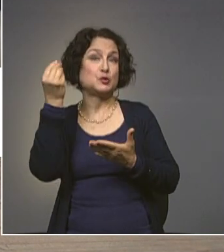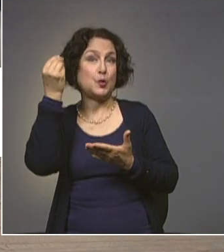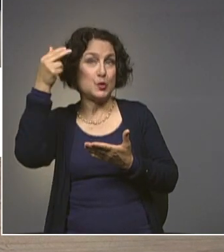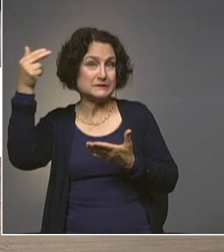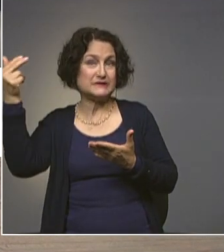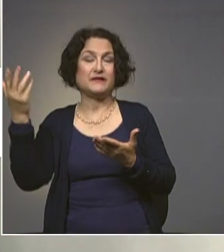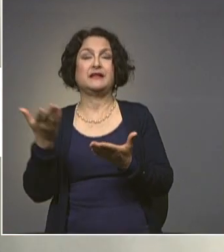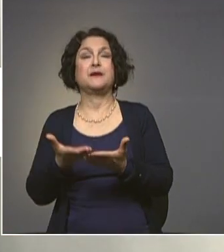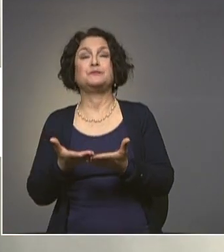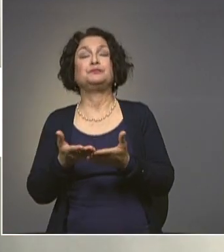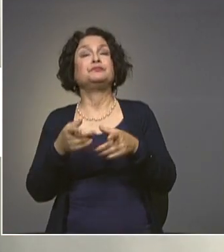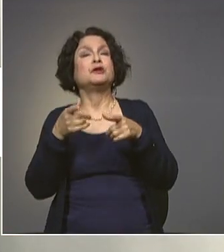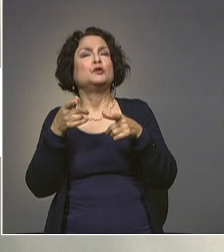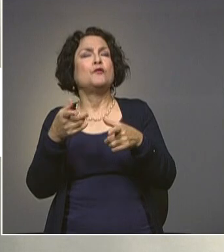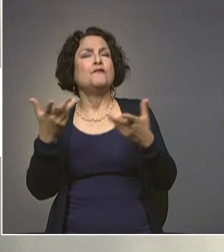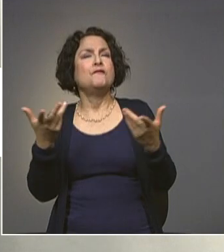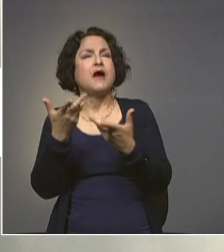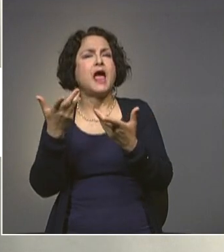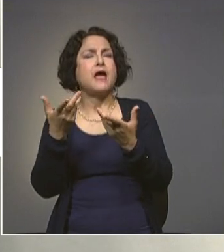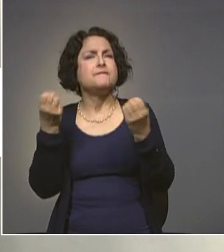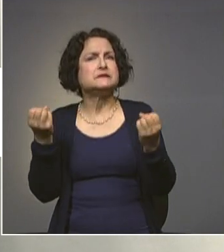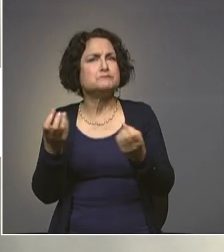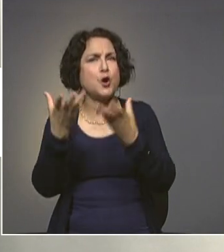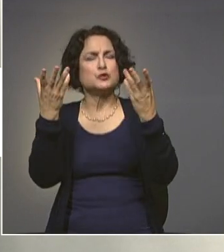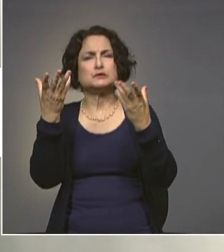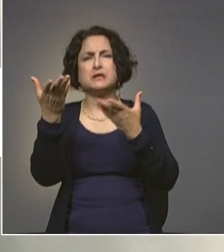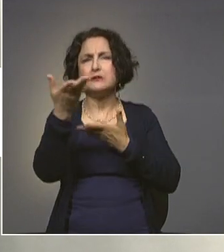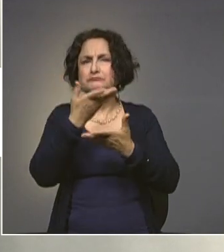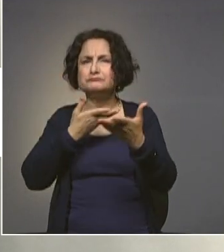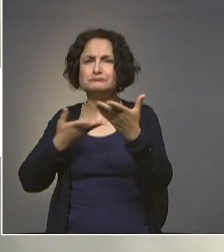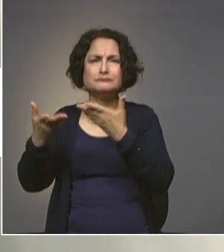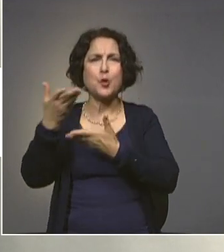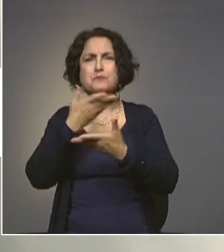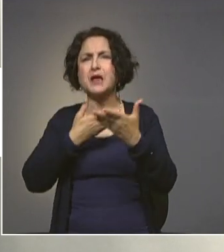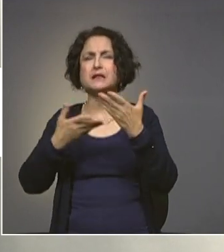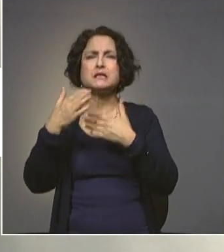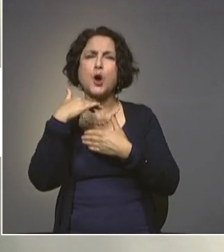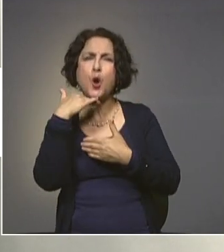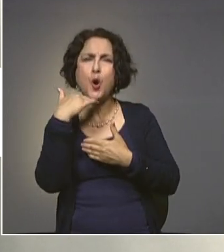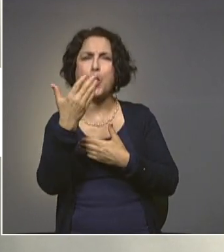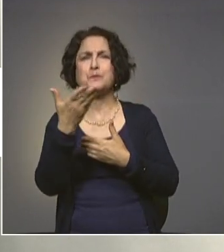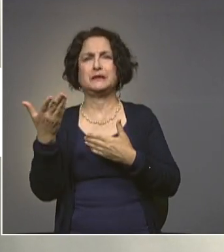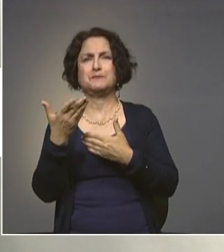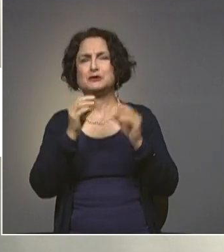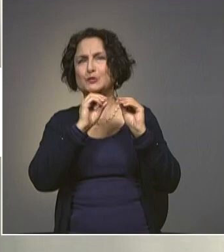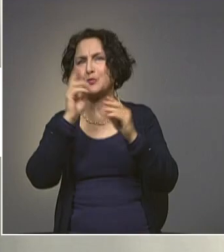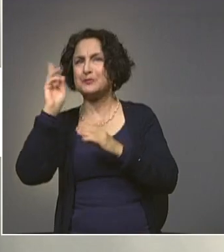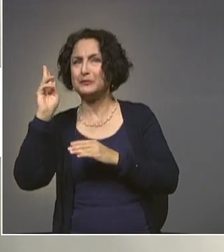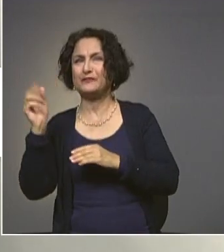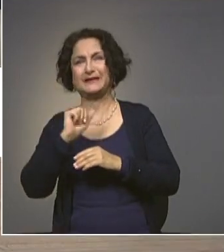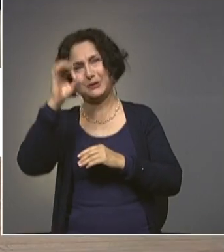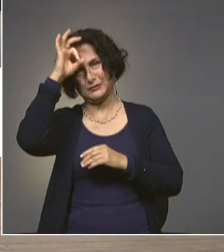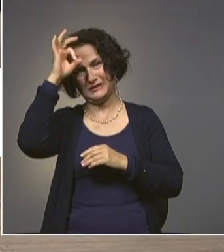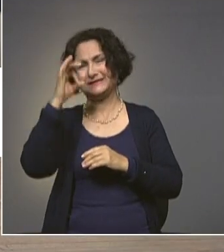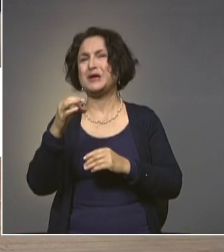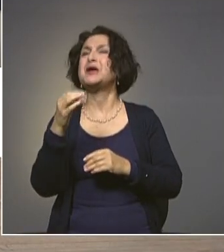и възможност за обмяна на опит между самите преподаватели. И не само, и учениците. Добре, да. Благодаря ви много и